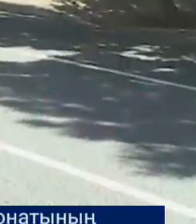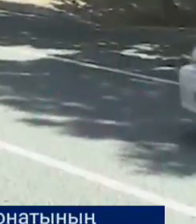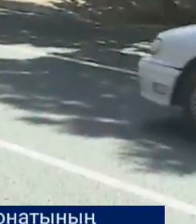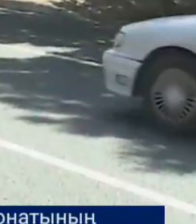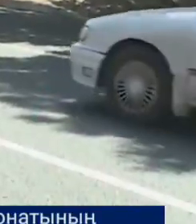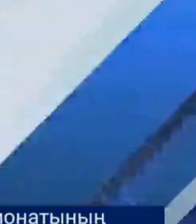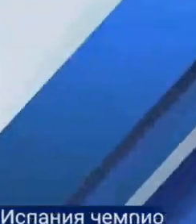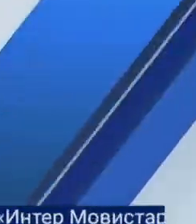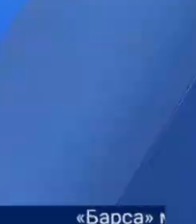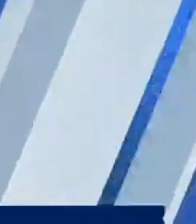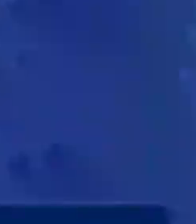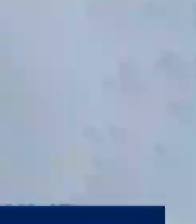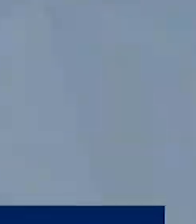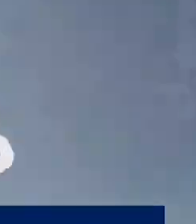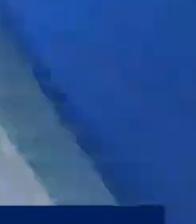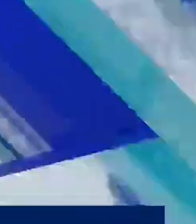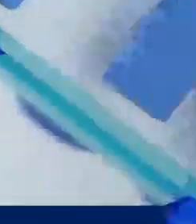Бизнес.